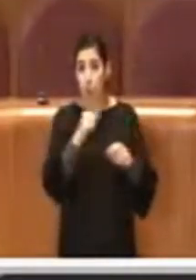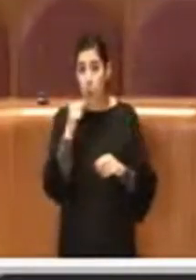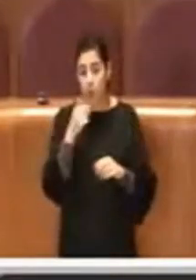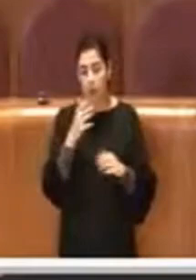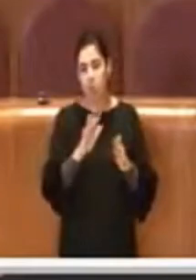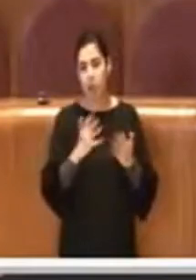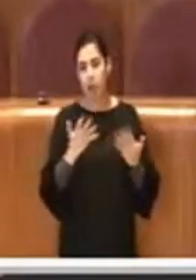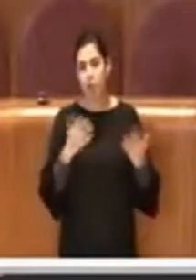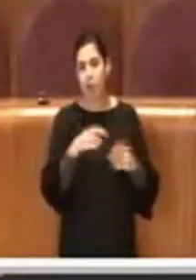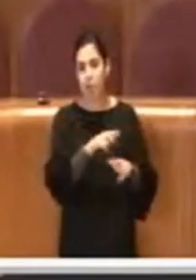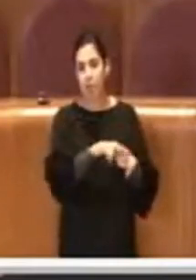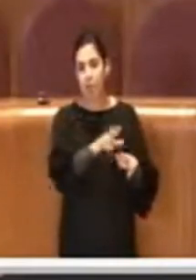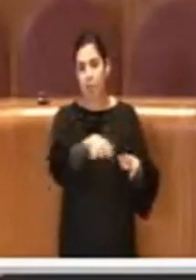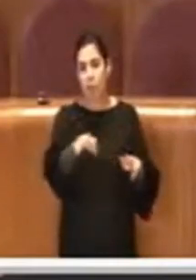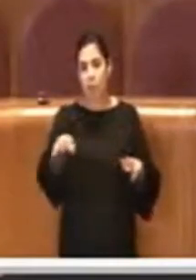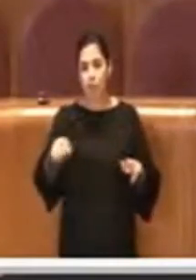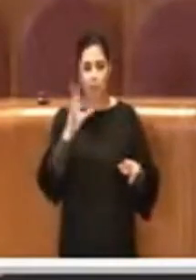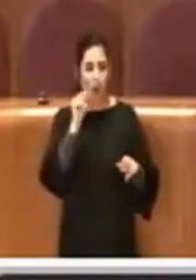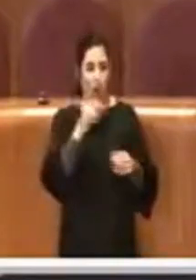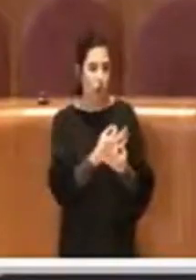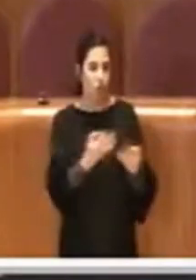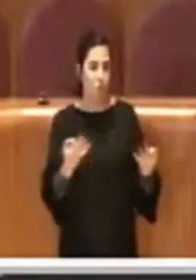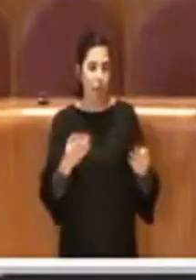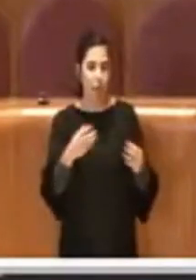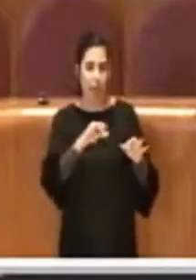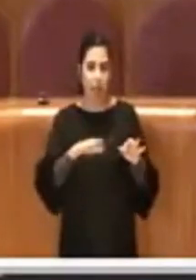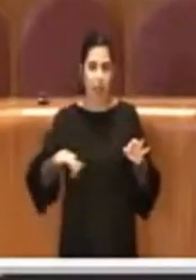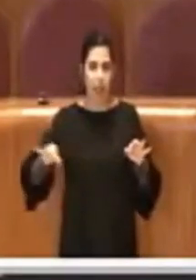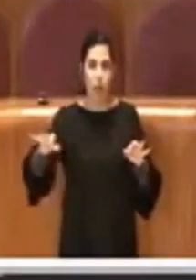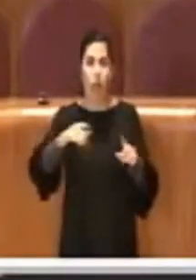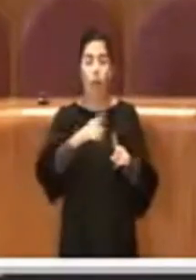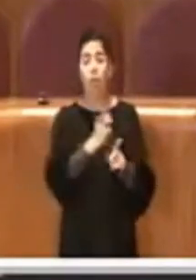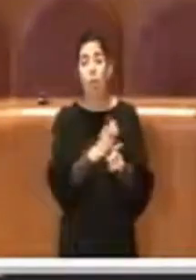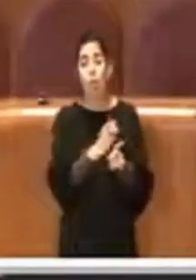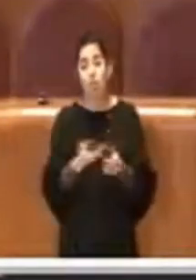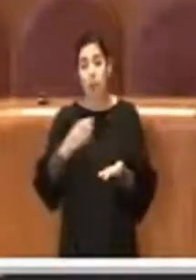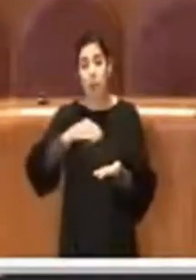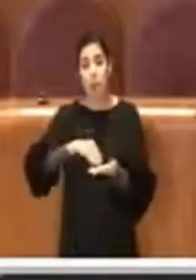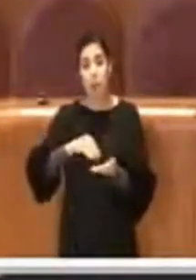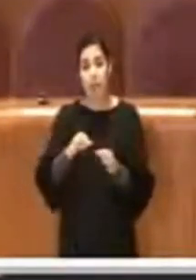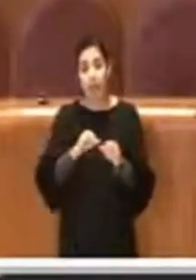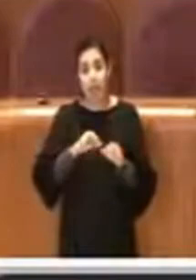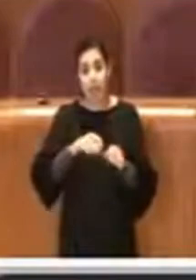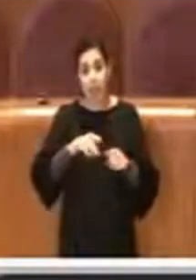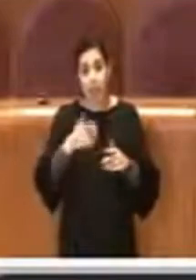meglio di tutti il territorio, che siano presenti nelle conferenze dei servizi e diano le